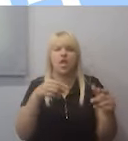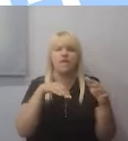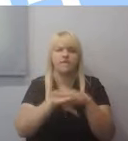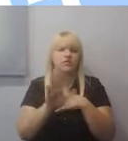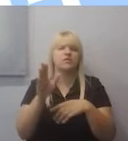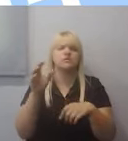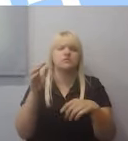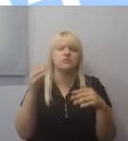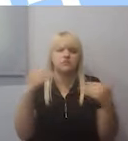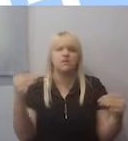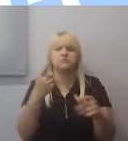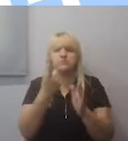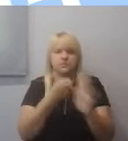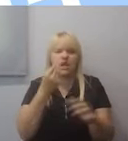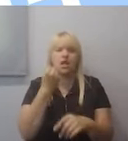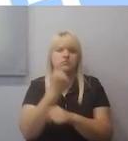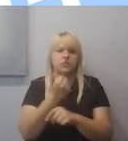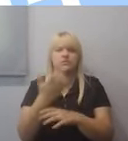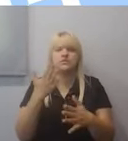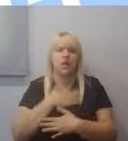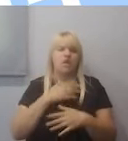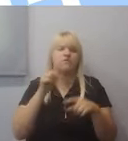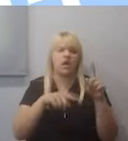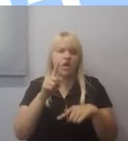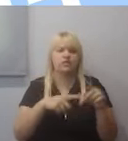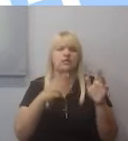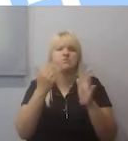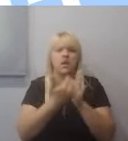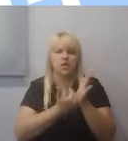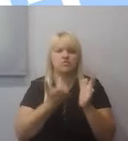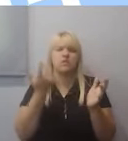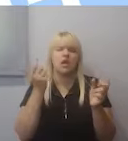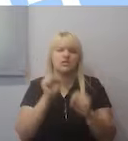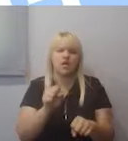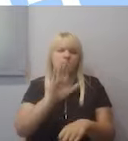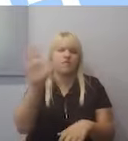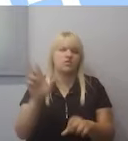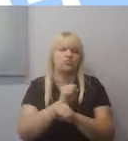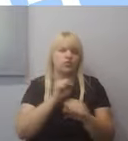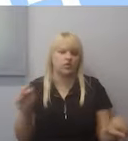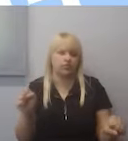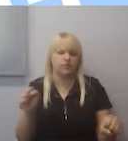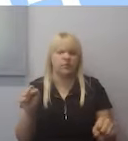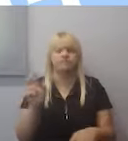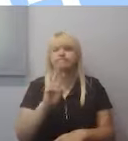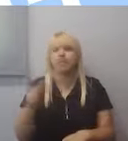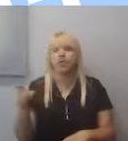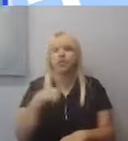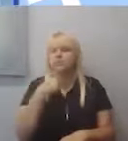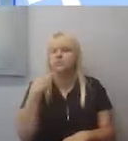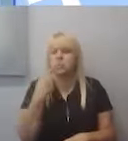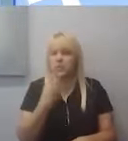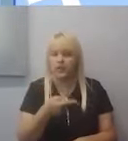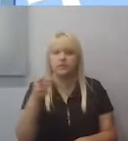pieprasījums ir apdraudējums sev radiem likumiemem aizstāvjiem un valsts drošībai ko es ar to gribu pateikt ka ukrainas